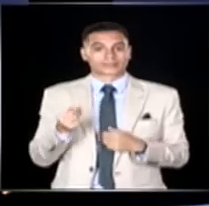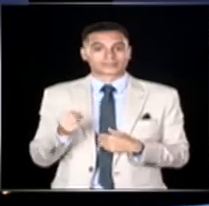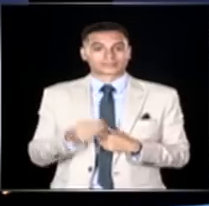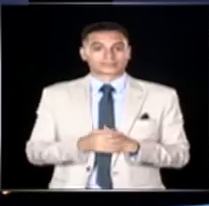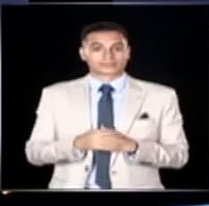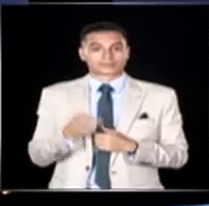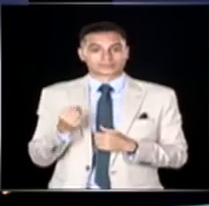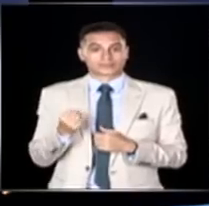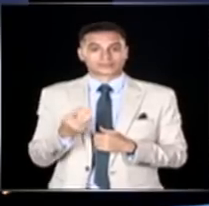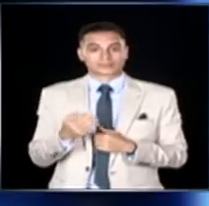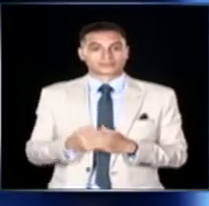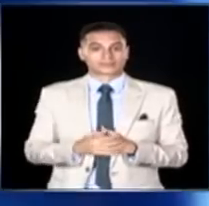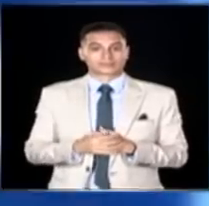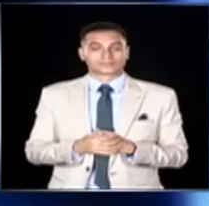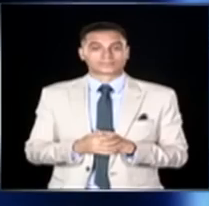30 نقطة؟ 30 نقطة.